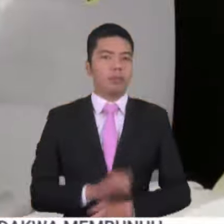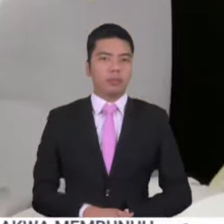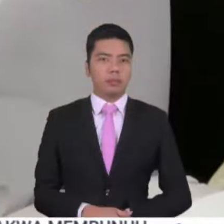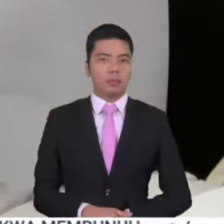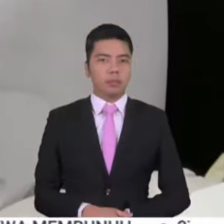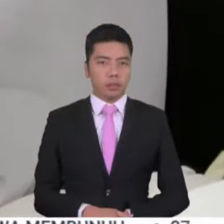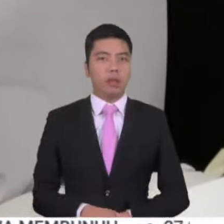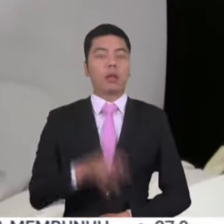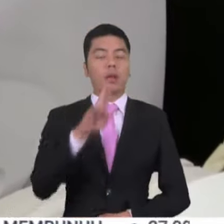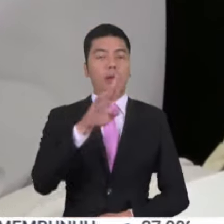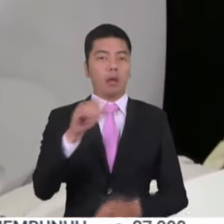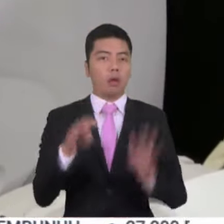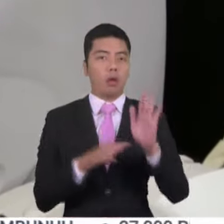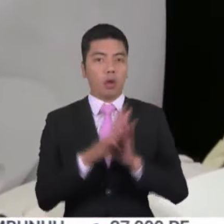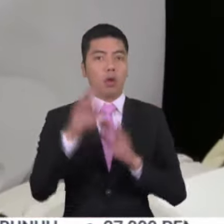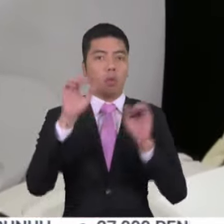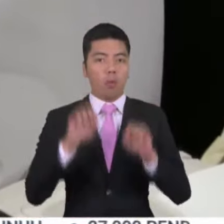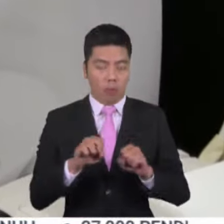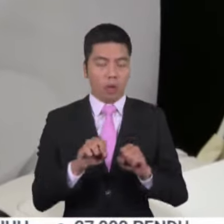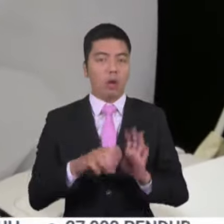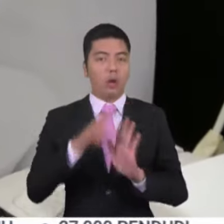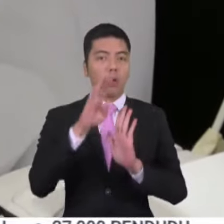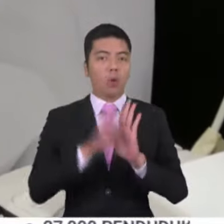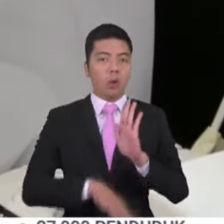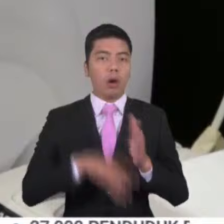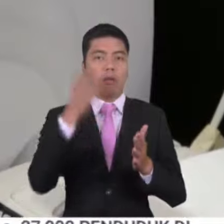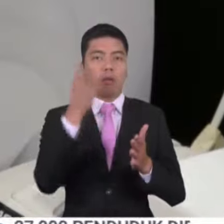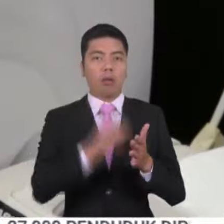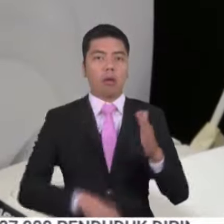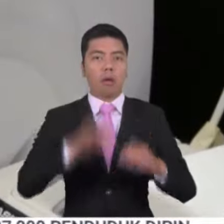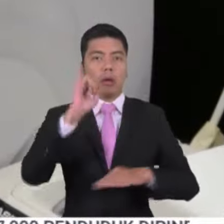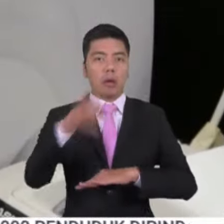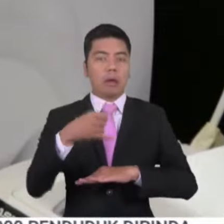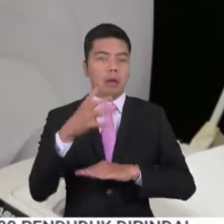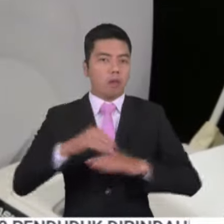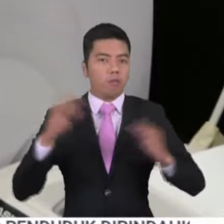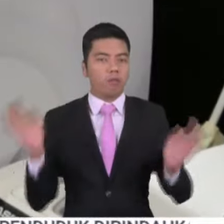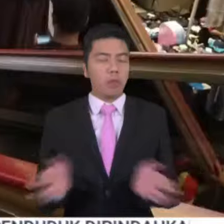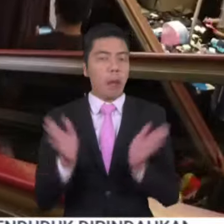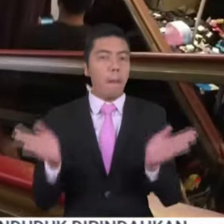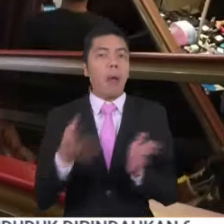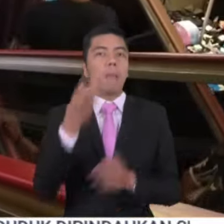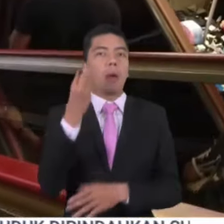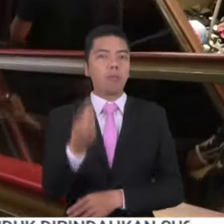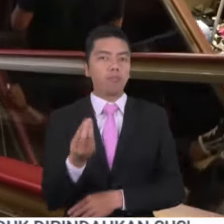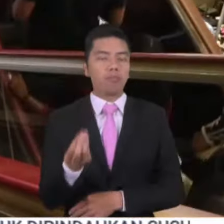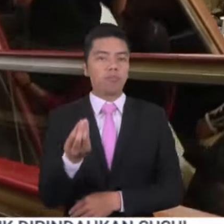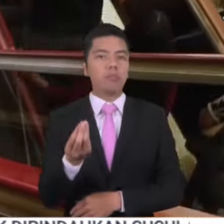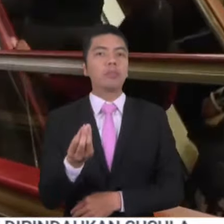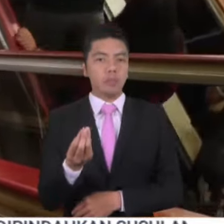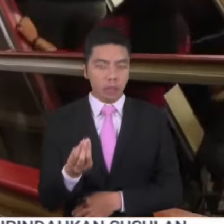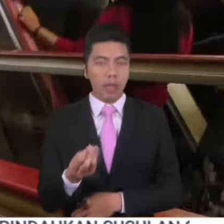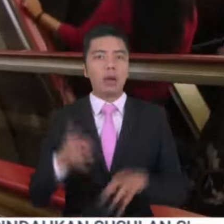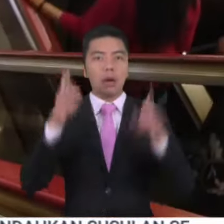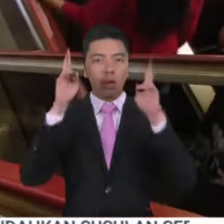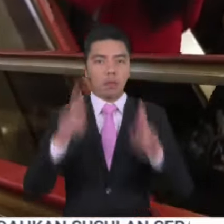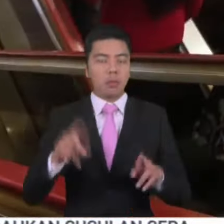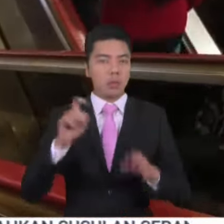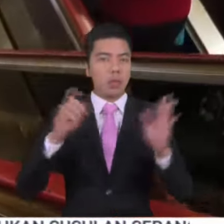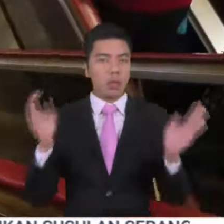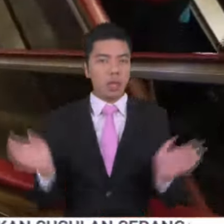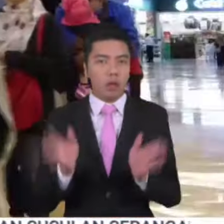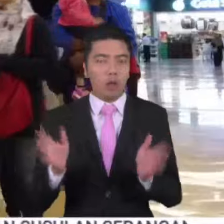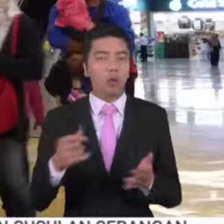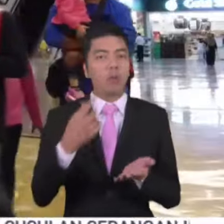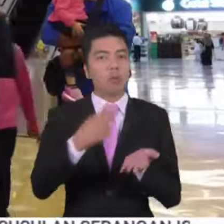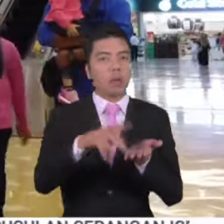Tambahnya, peningkatan ringgit juga akan mengurangkan kos pengimportan sekaligus mendorong potensi harga barangan lebih murah. Namun rakyat digalakkan